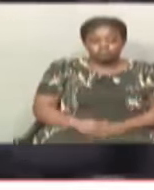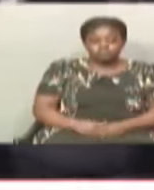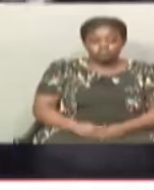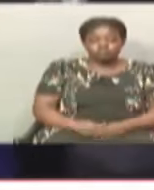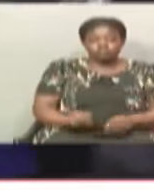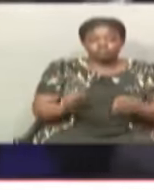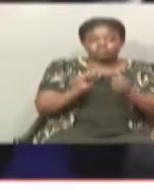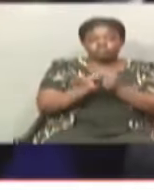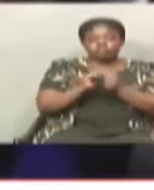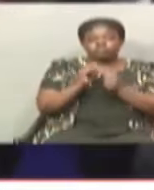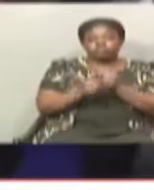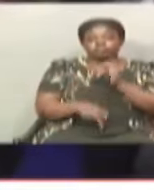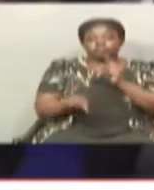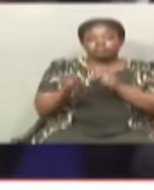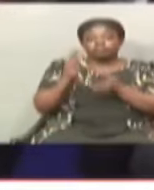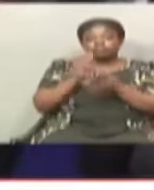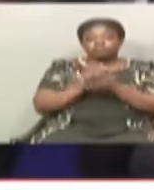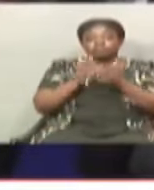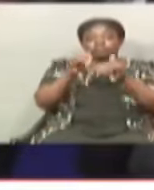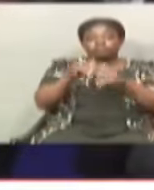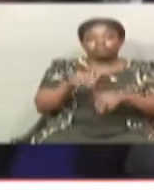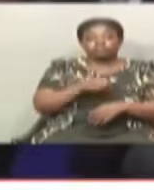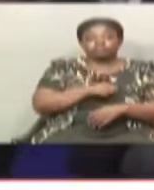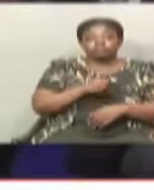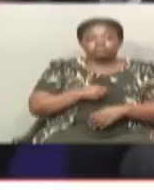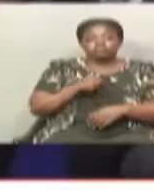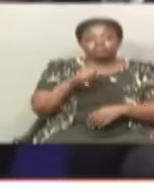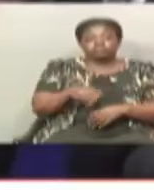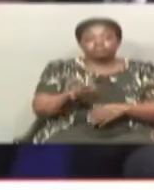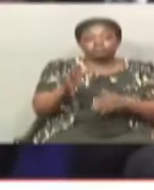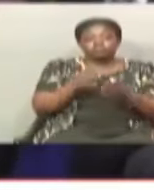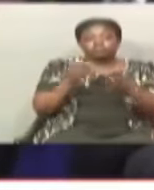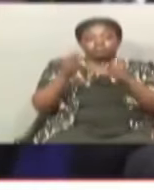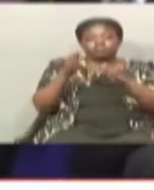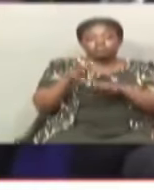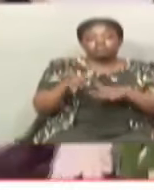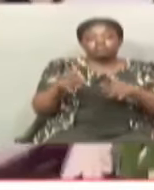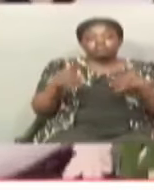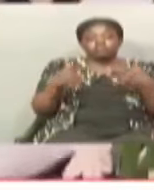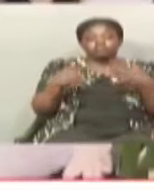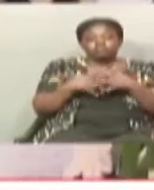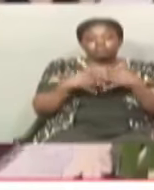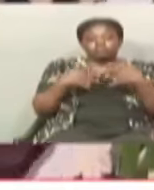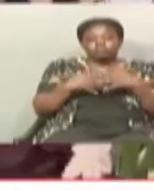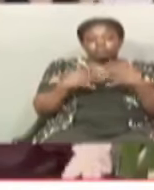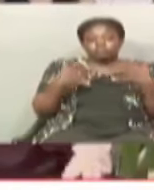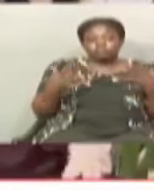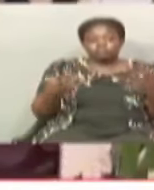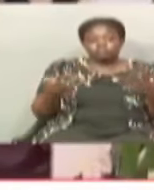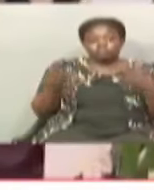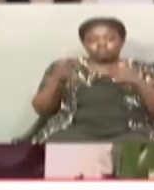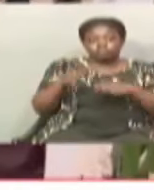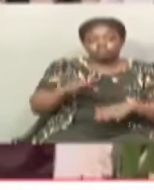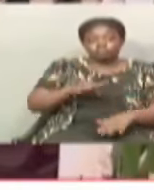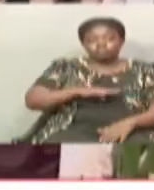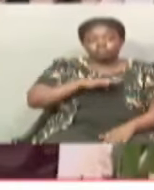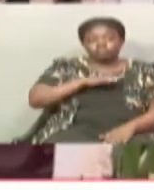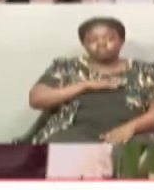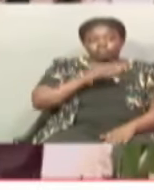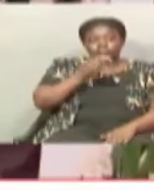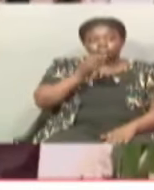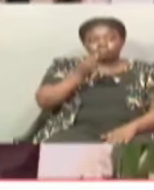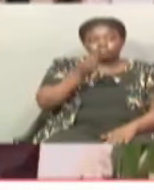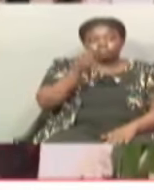Kumine kumiza abantu betere mu kuzika mama omuyimbi Misaaki Ssemakula yafa ku lwokusatu. Mariam Nalubega namusiki yafidde ku myaka 19 nga